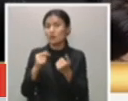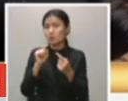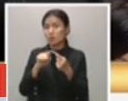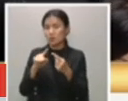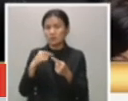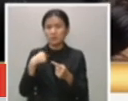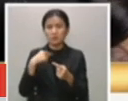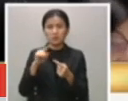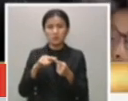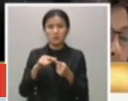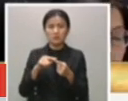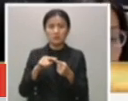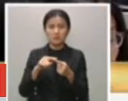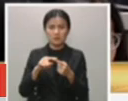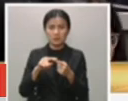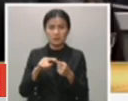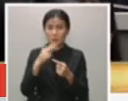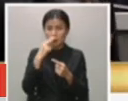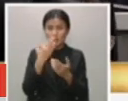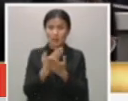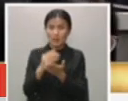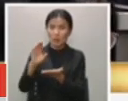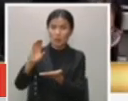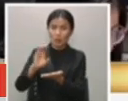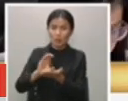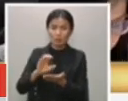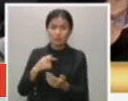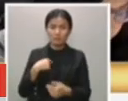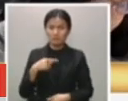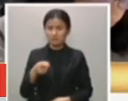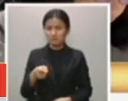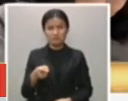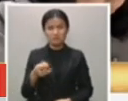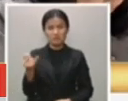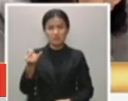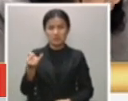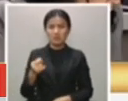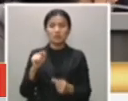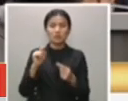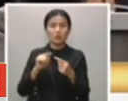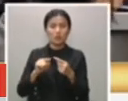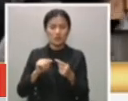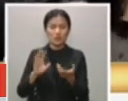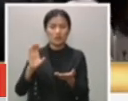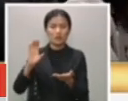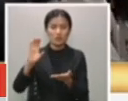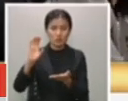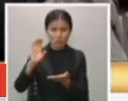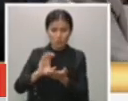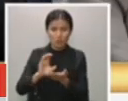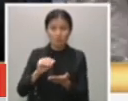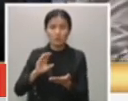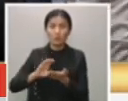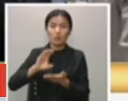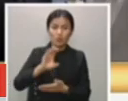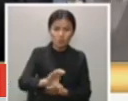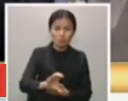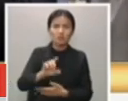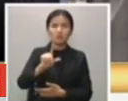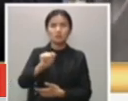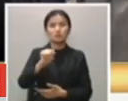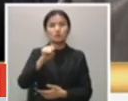งบประมาณที่จัดสรรเนี่ยไม่มีประสิทธิภาพนะครับหนักไปทางงบประจำ งบลงทุนมีแค่